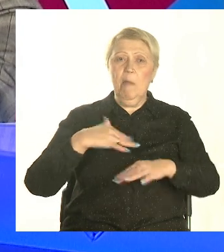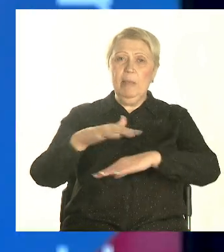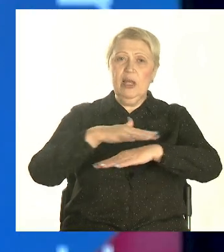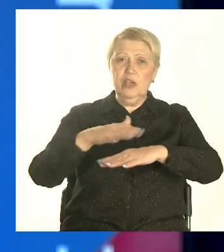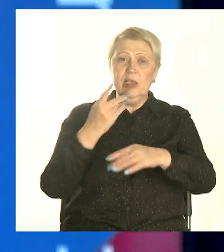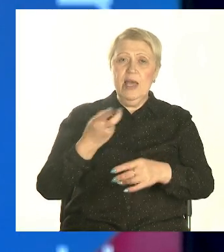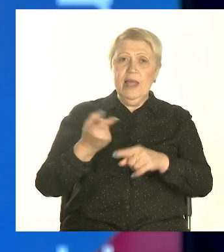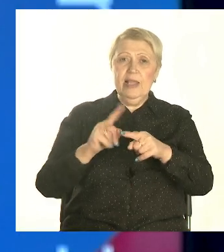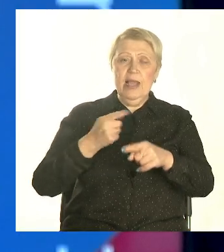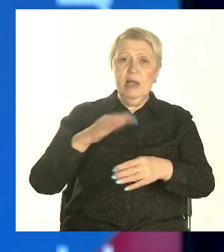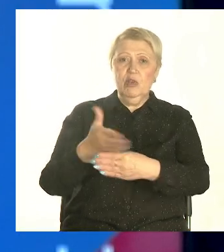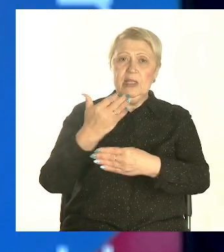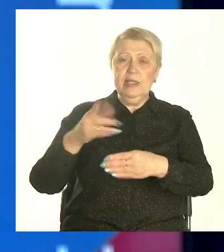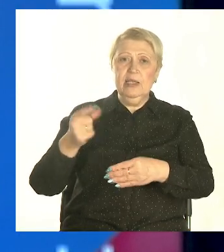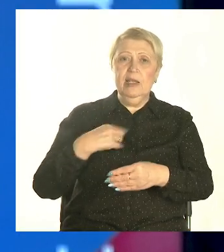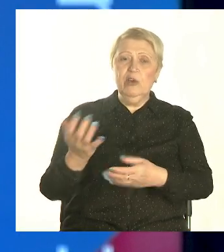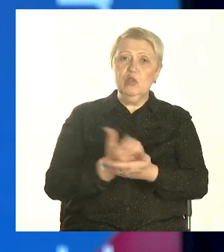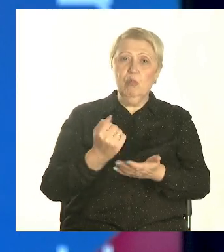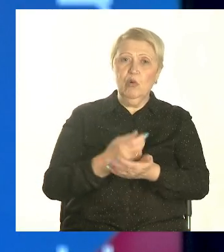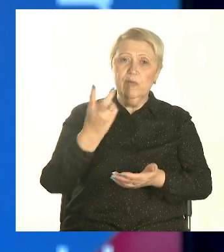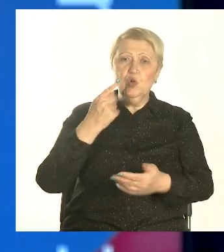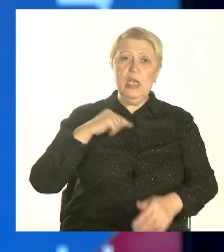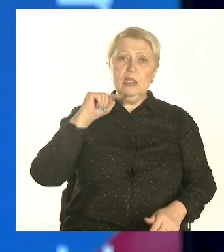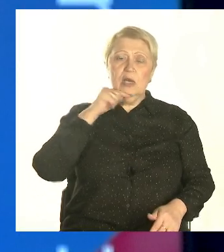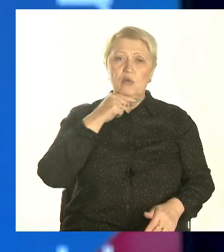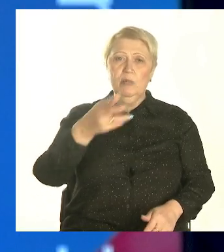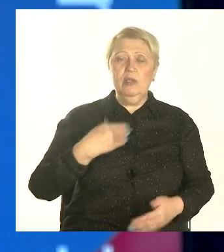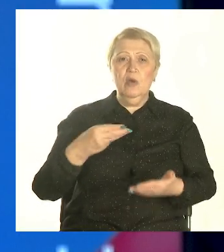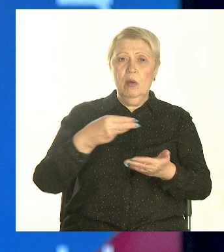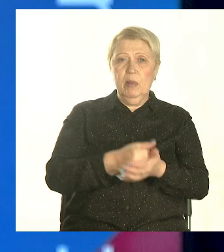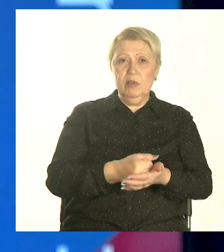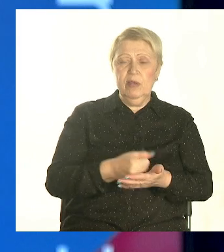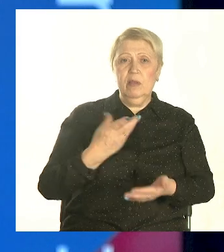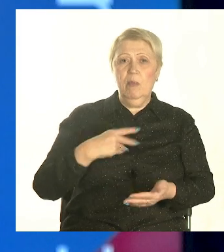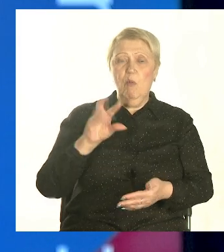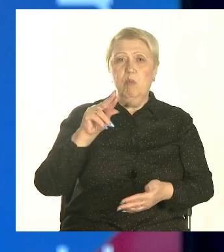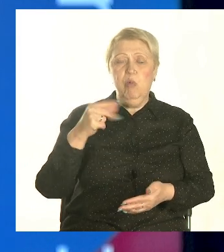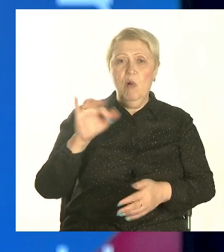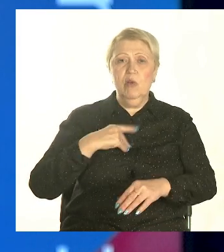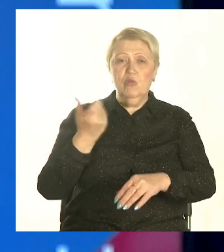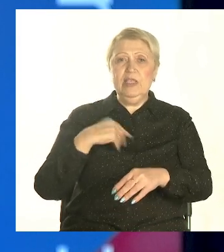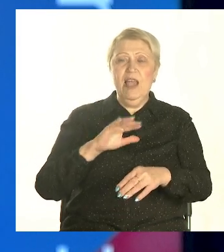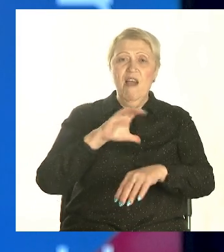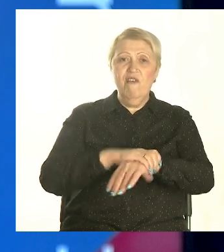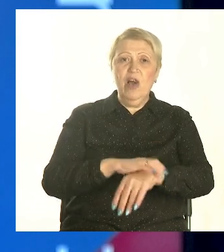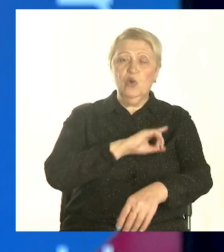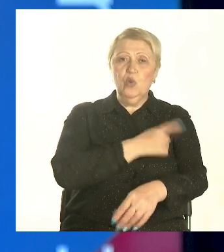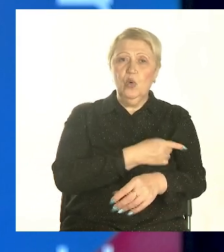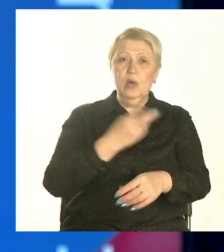сбора, смогут экономить на вывозе, платя по факту накопления. То есть не по